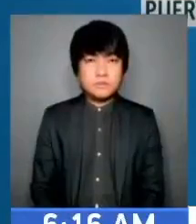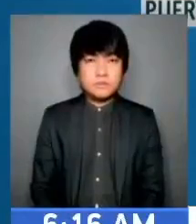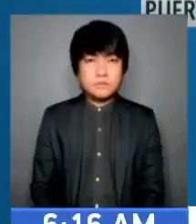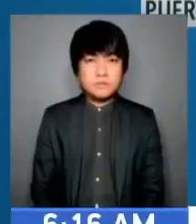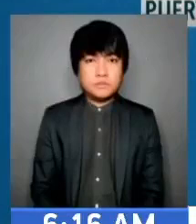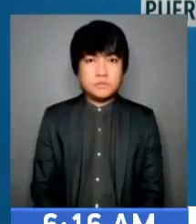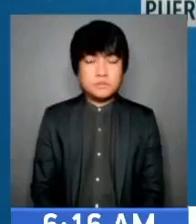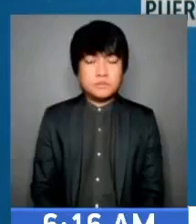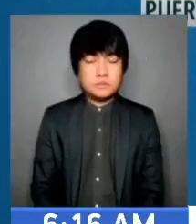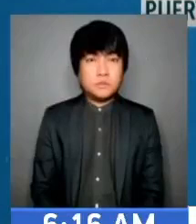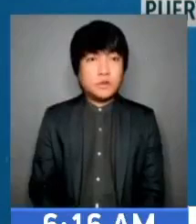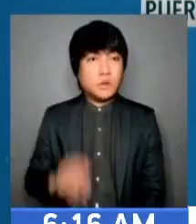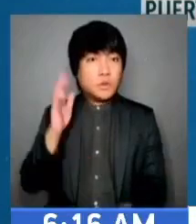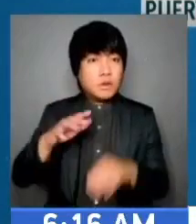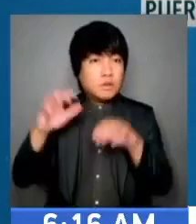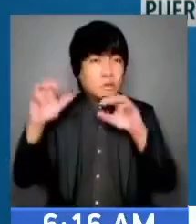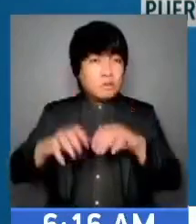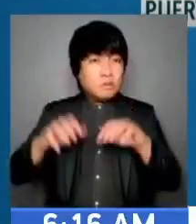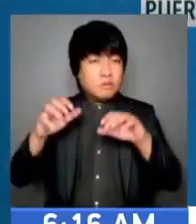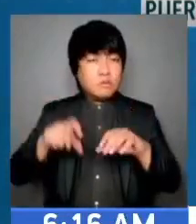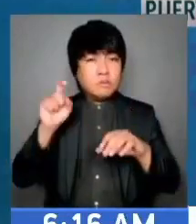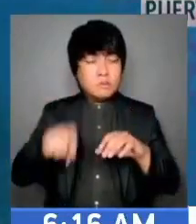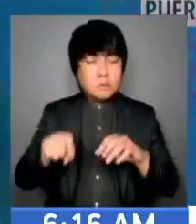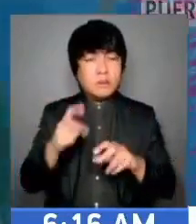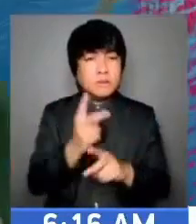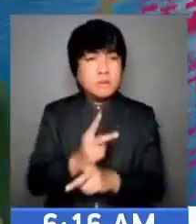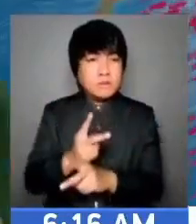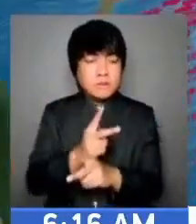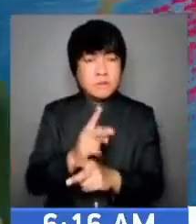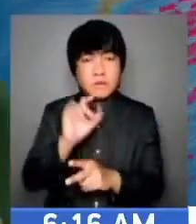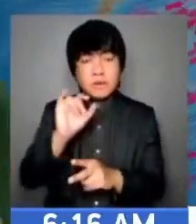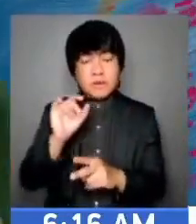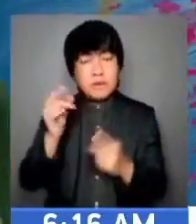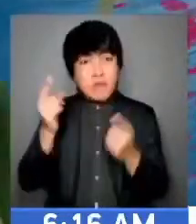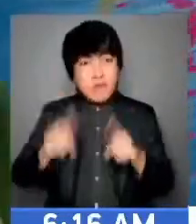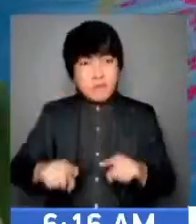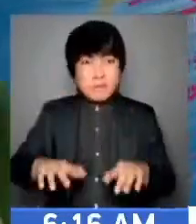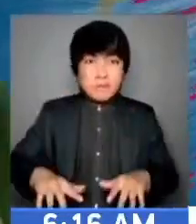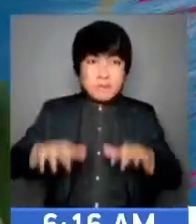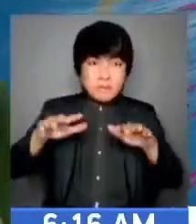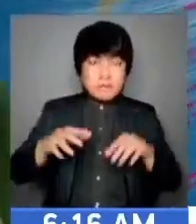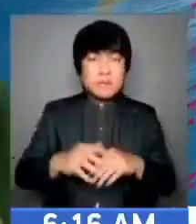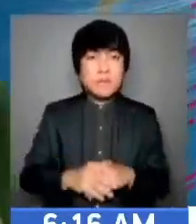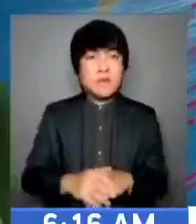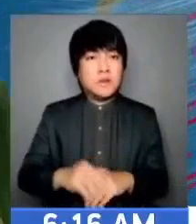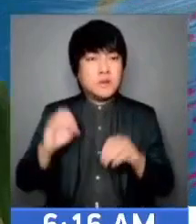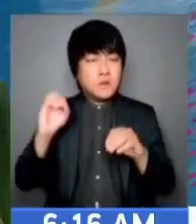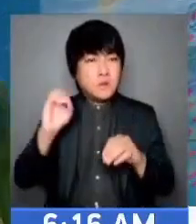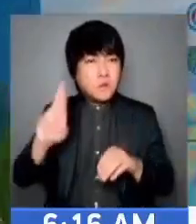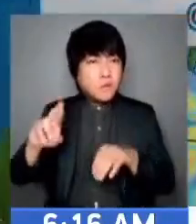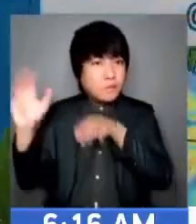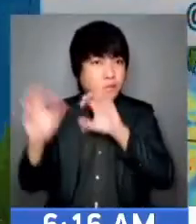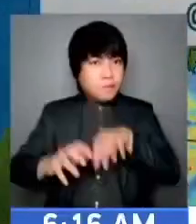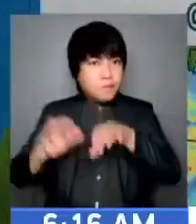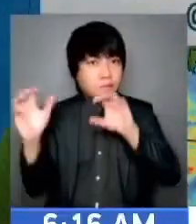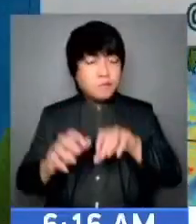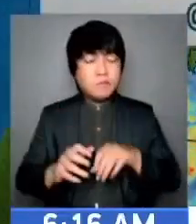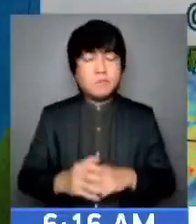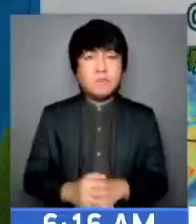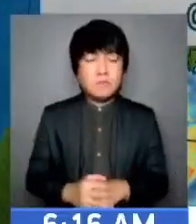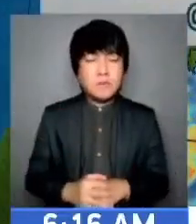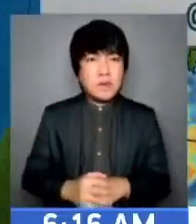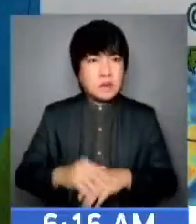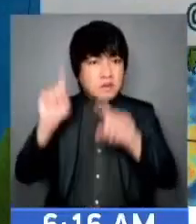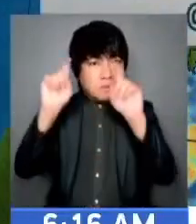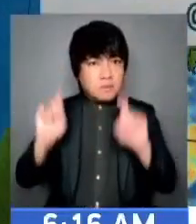baha o kaya naman ng landslide. Apektado pa rin tayo ng habagat at mga local thunderstorm. Nananatili namang mababa ang